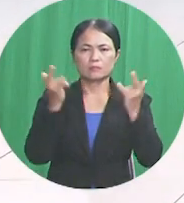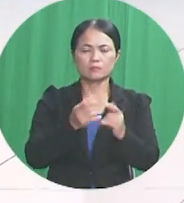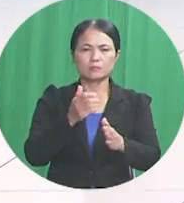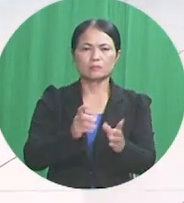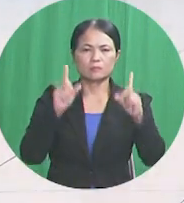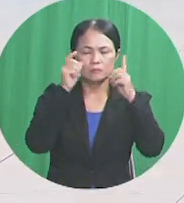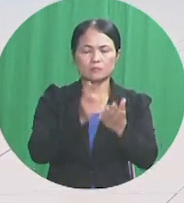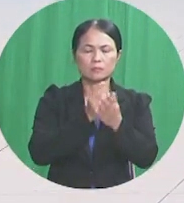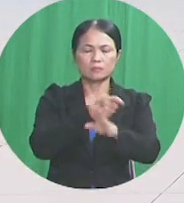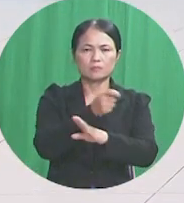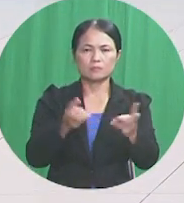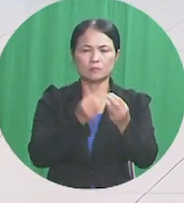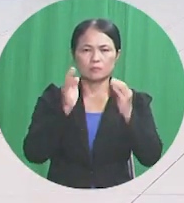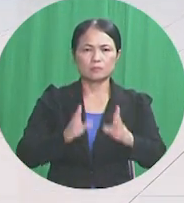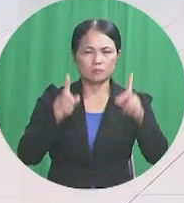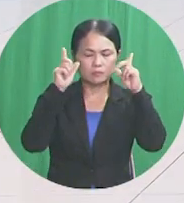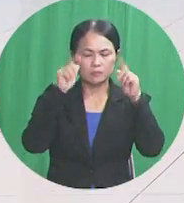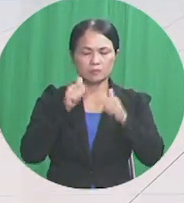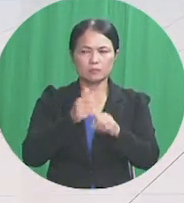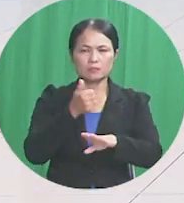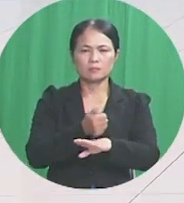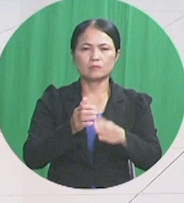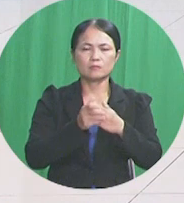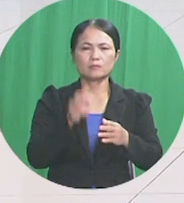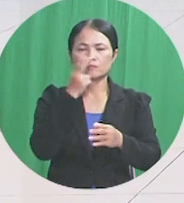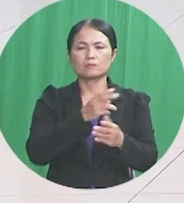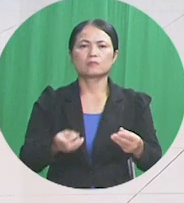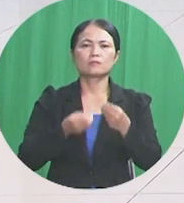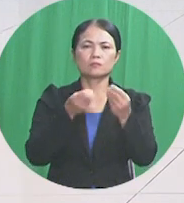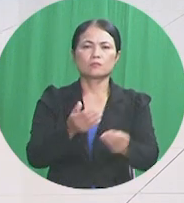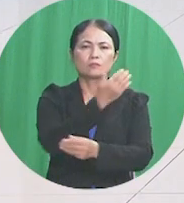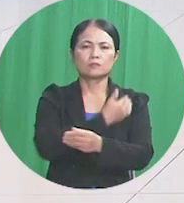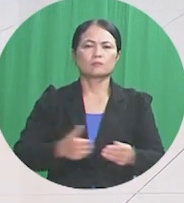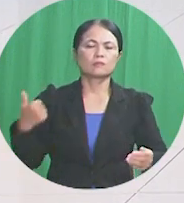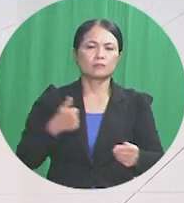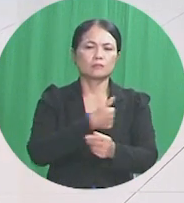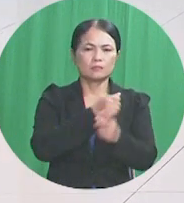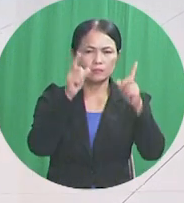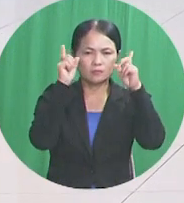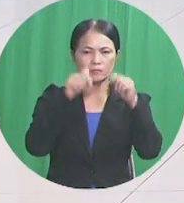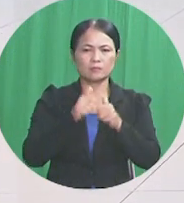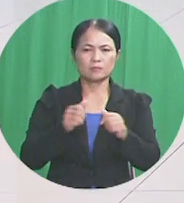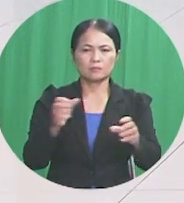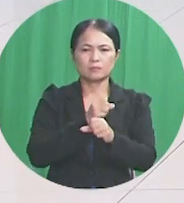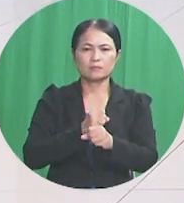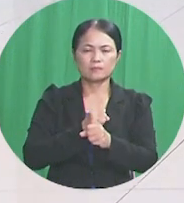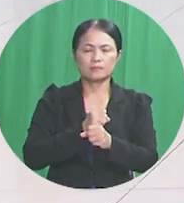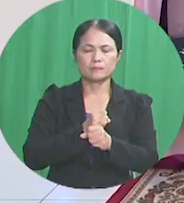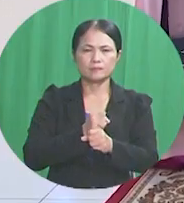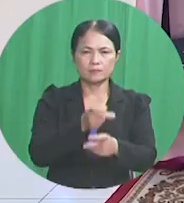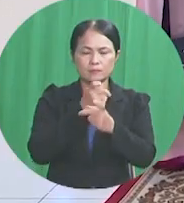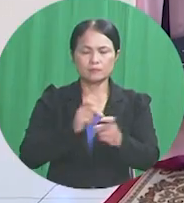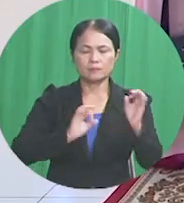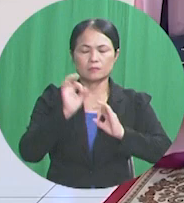មុខរដ្ឋឯកឧត្តមនាយករដ្ឋមន្ត្រីនិងថ្នាក់ដឹកនាំវៀតណាមជូនសម្តេចតេជោហើយឯកឧត្តមបានសូមគោរព